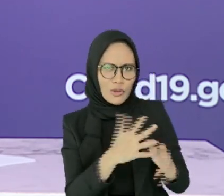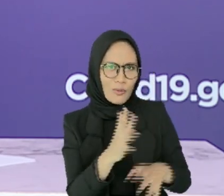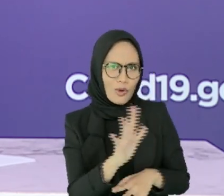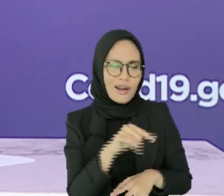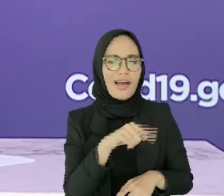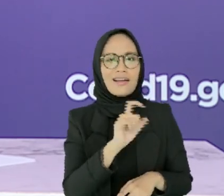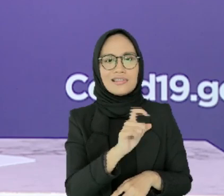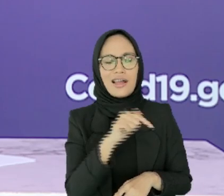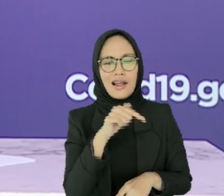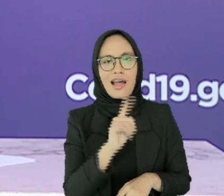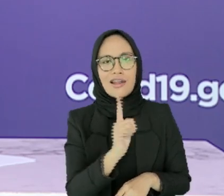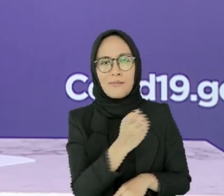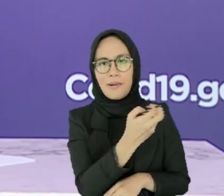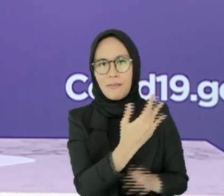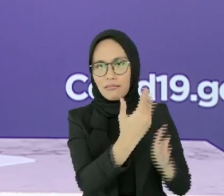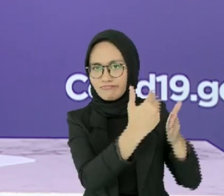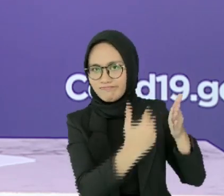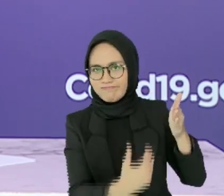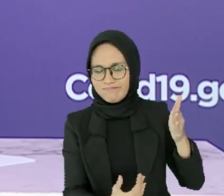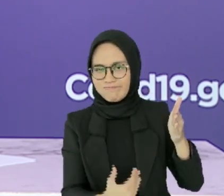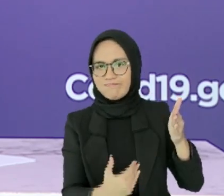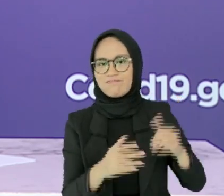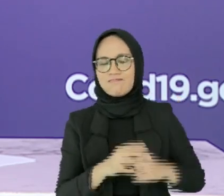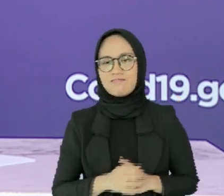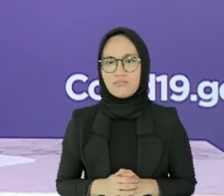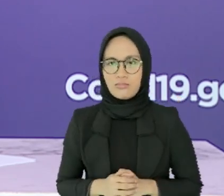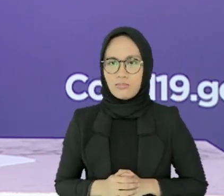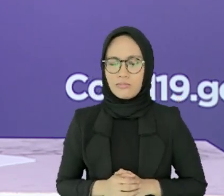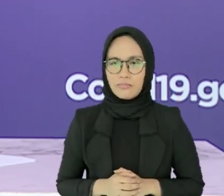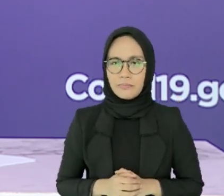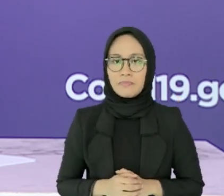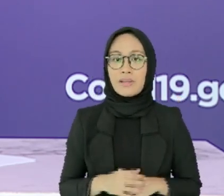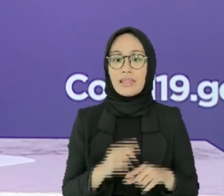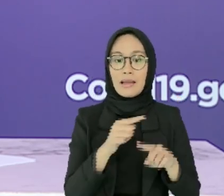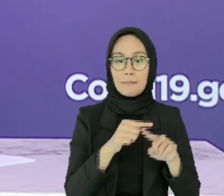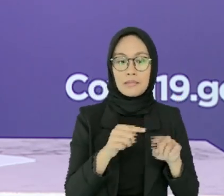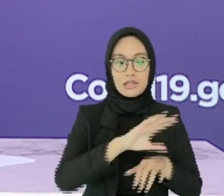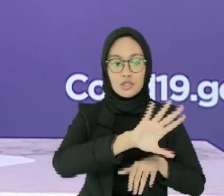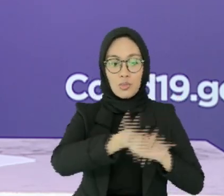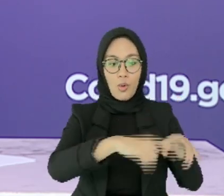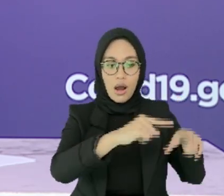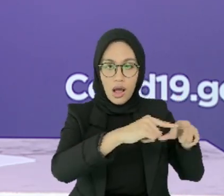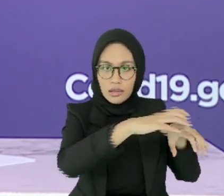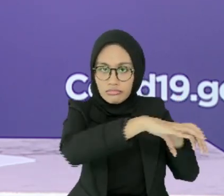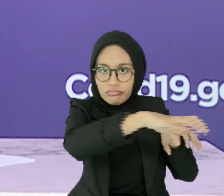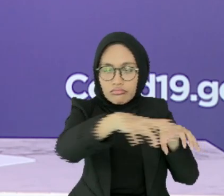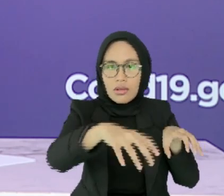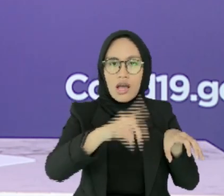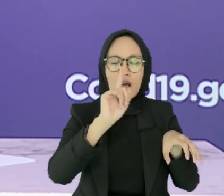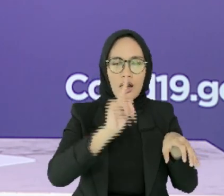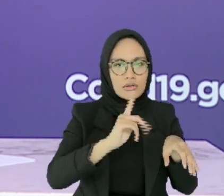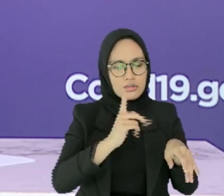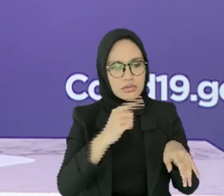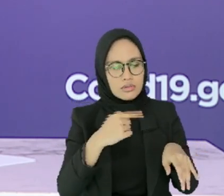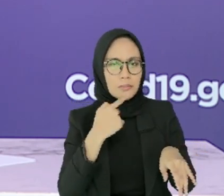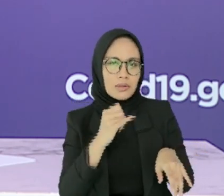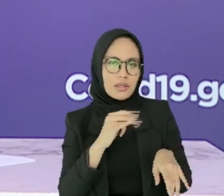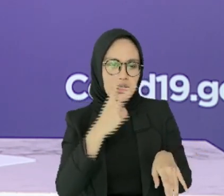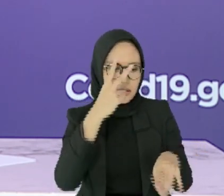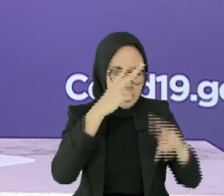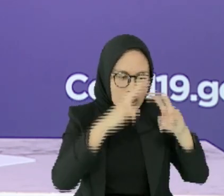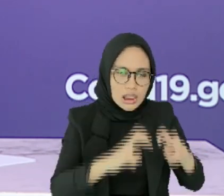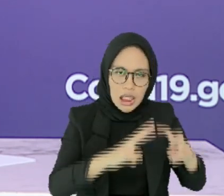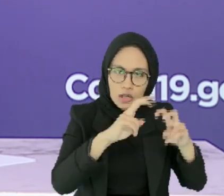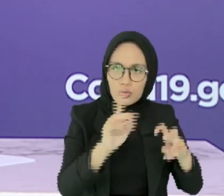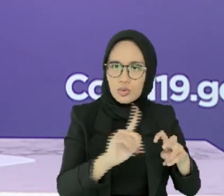maupun antigen perlu dilakukan rendem checking dan kalibrasi secara berkala agar hasil pemeriksaan valid